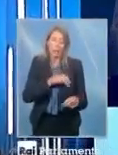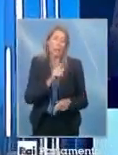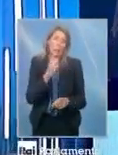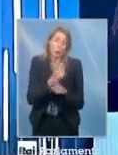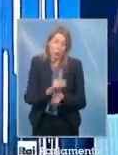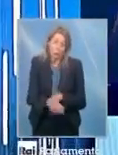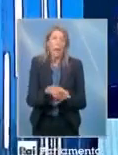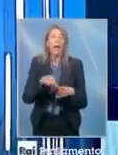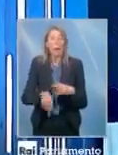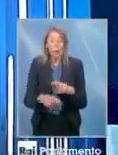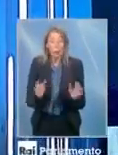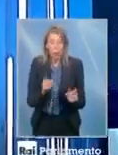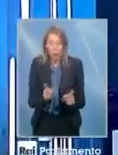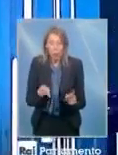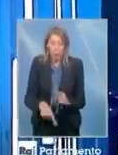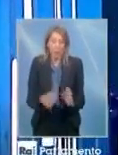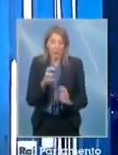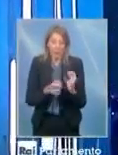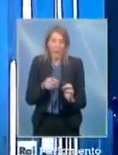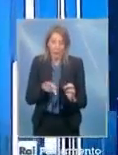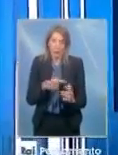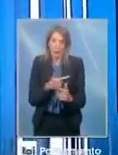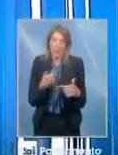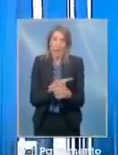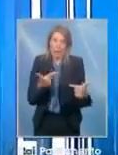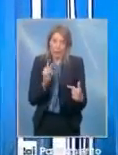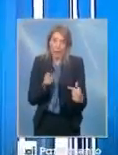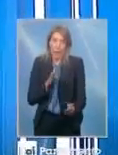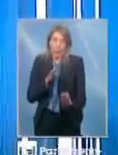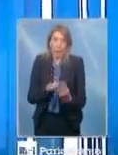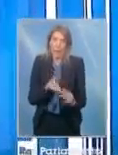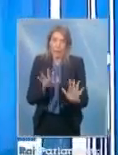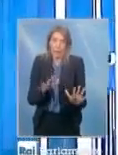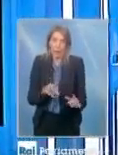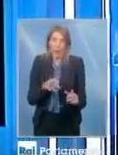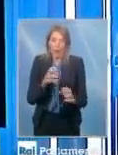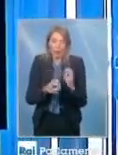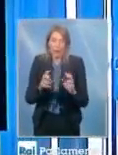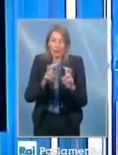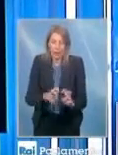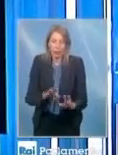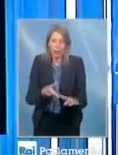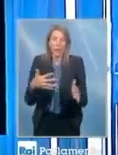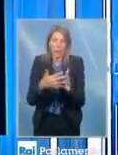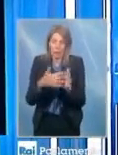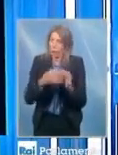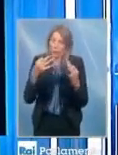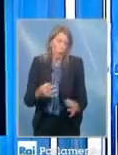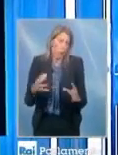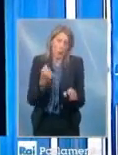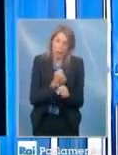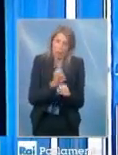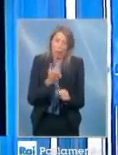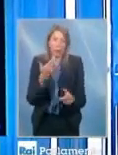questo momento, visto la crisi enorme che stiamo per affrontare, visto la crisi, l'ecatombe energetica che stiamo per affrontare, le difficoltà che incontreranno famiglie e